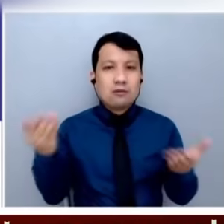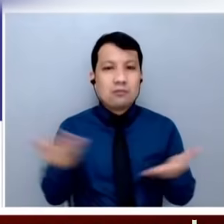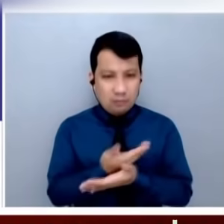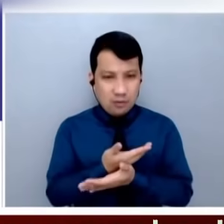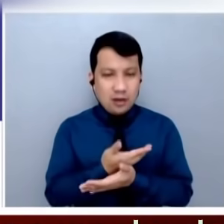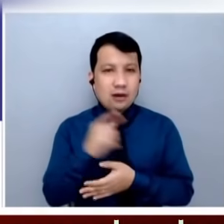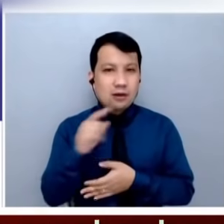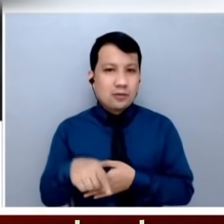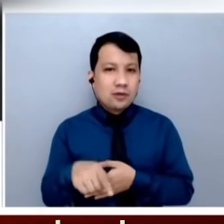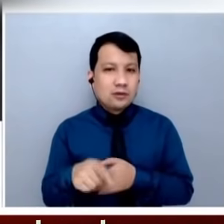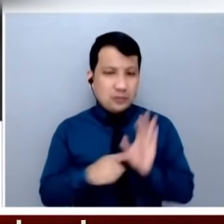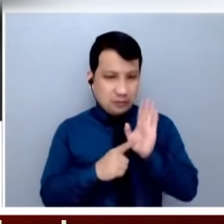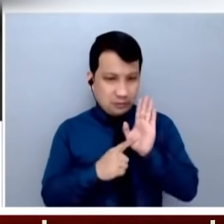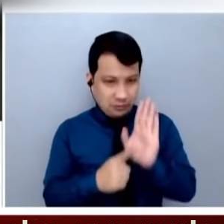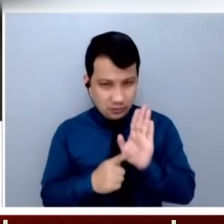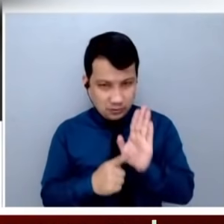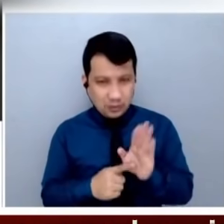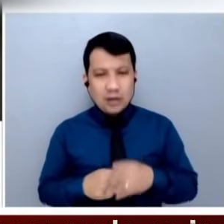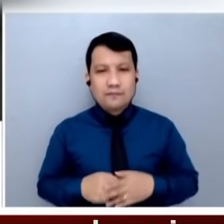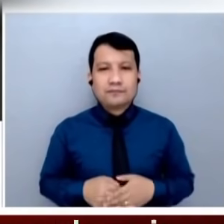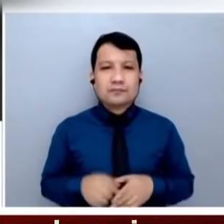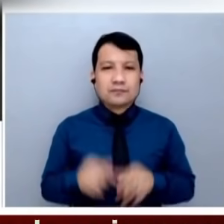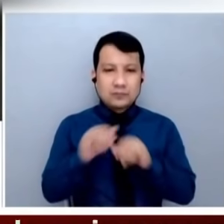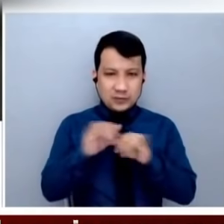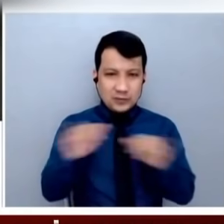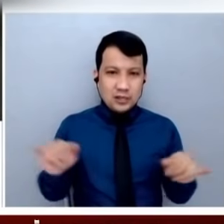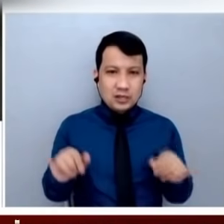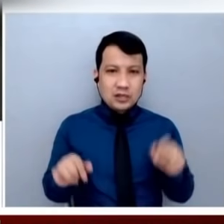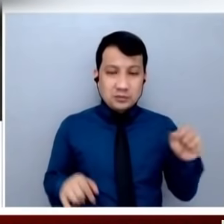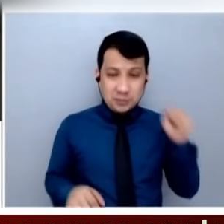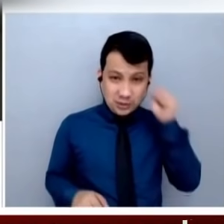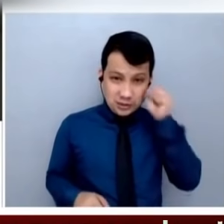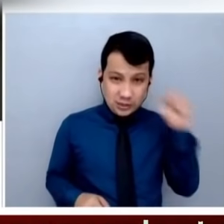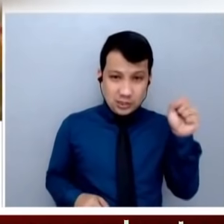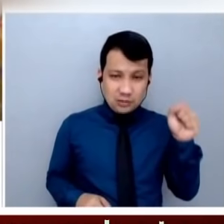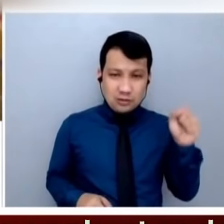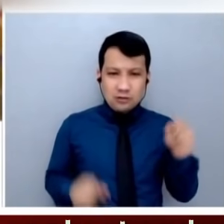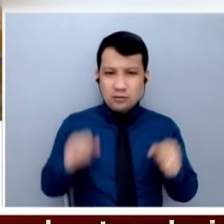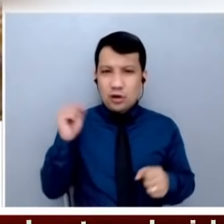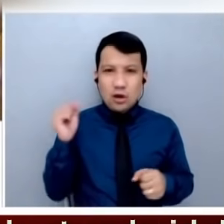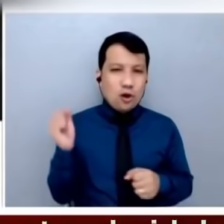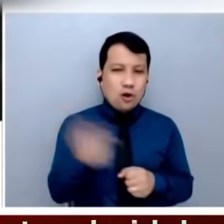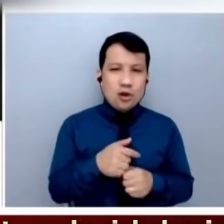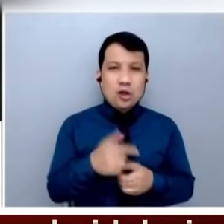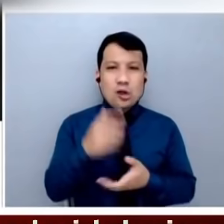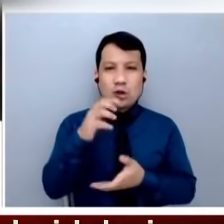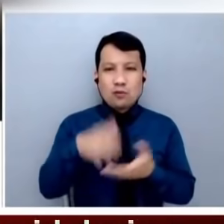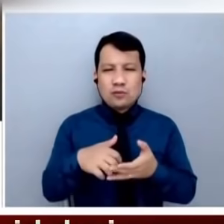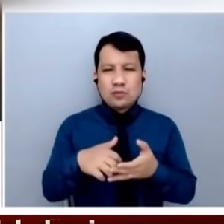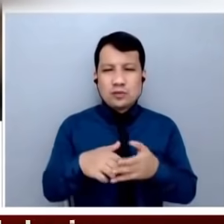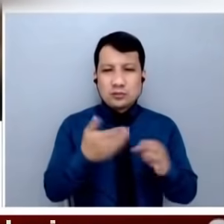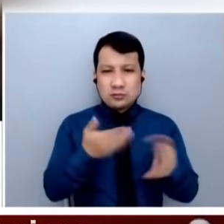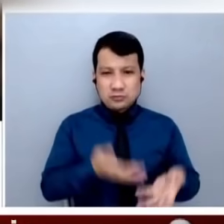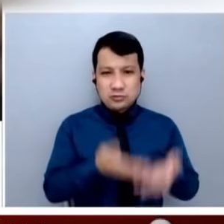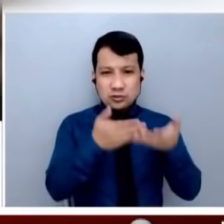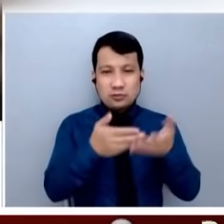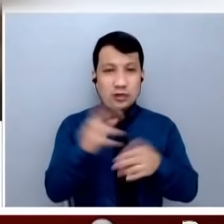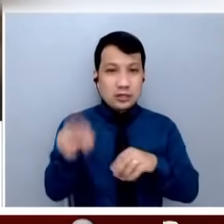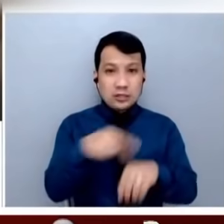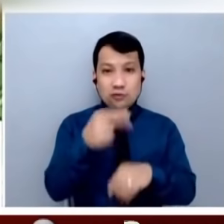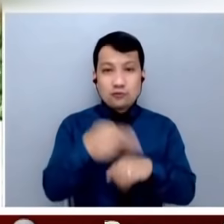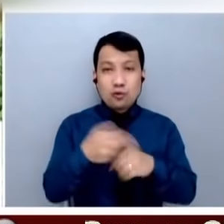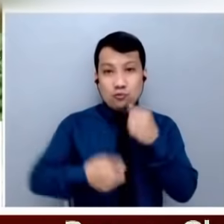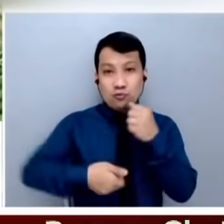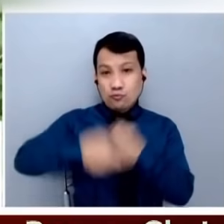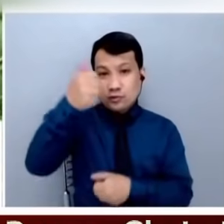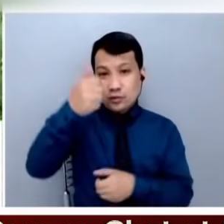akong maipakita. Gayunman, giit ni Sylvia, sulit lahat ng pagod. Lalo't pinangalanan siyang national winner at